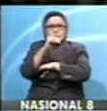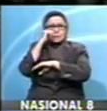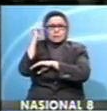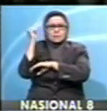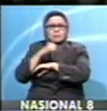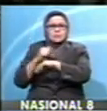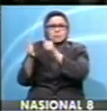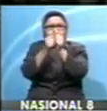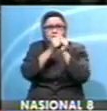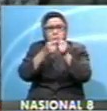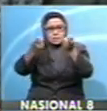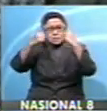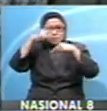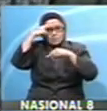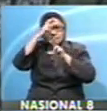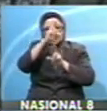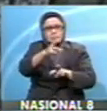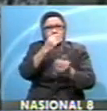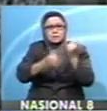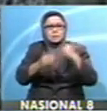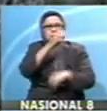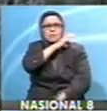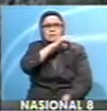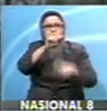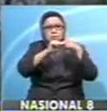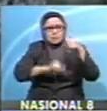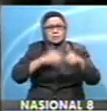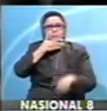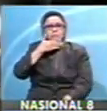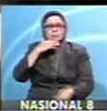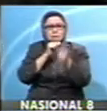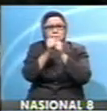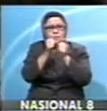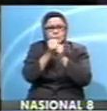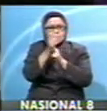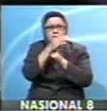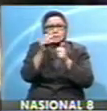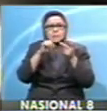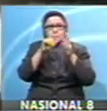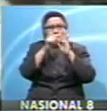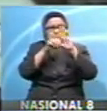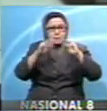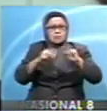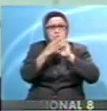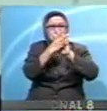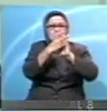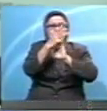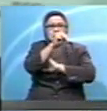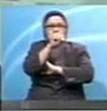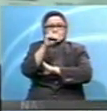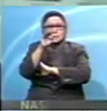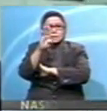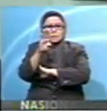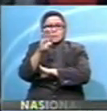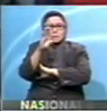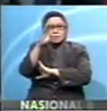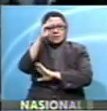terakhir ialah pengerusi jawatankuasa belia dan sukan dan sumber manusia Negeri Datuk Rozi Mamad mewakili menteri besar Terengganu kehilangan allahyarham